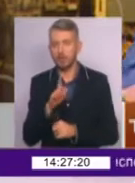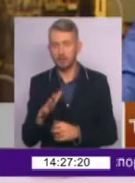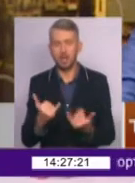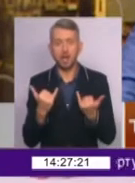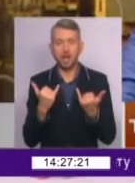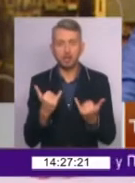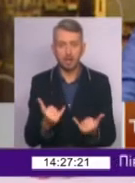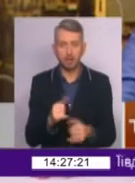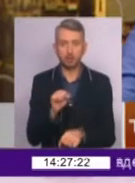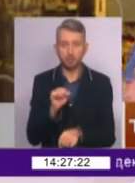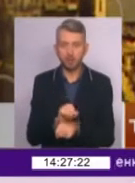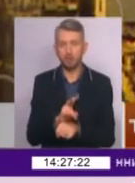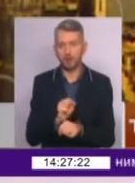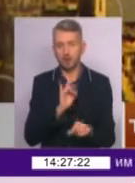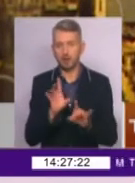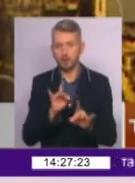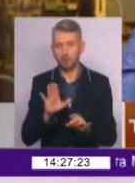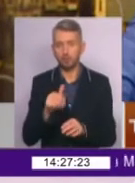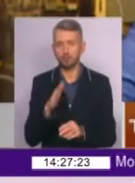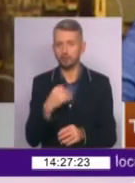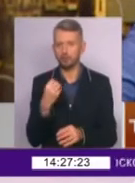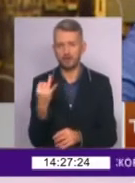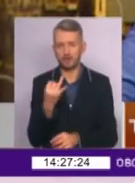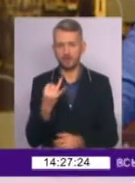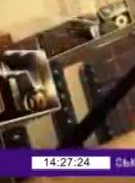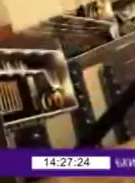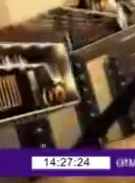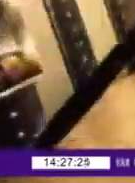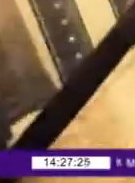зараз зупинимось на рекламу. Далі буде ще цікавіше.